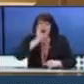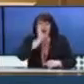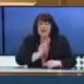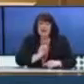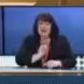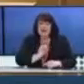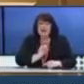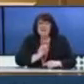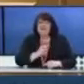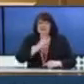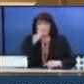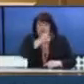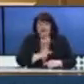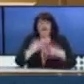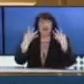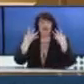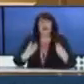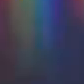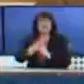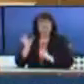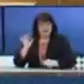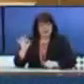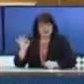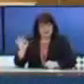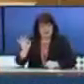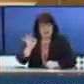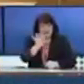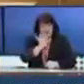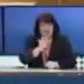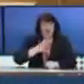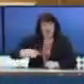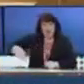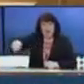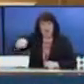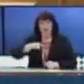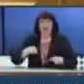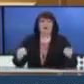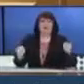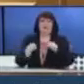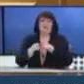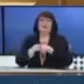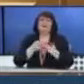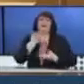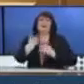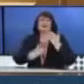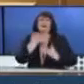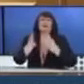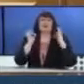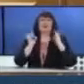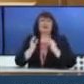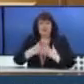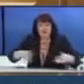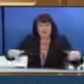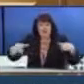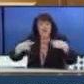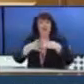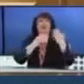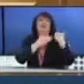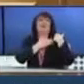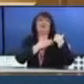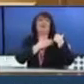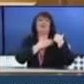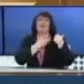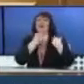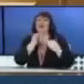στην εικόνα της Νέας Δημοκρατίας και στην εικόνα του Πρωθυπουργού. Να κάτσουμε όλοι μαζί με προτάσεις συγκεκριμένες για να έχουμε τη συνολική ευθύνη του προβλήματος, γιατί